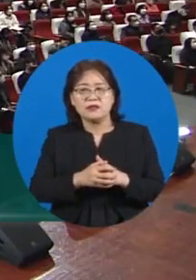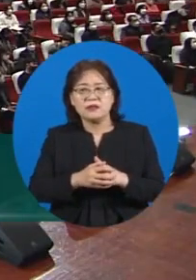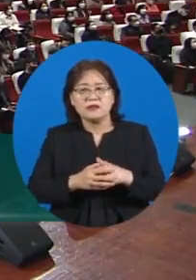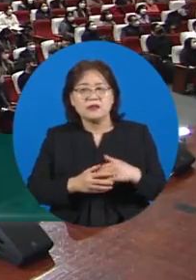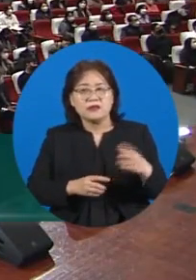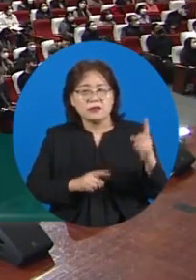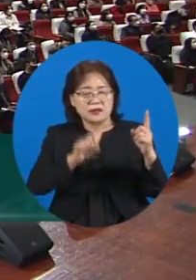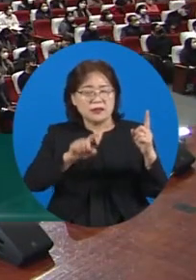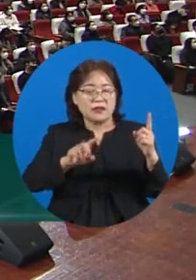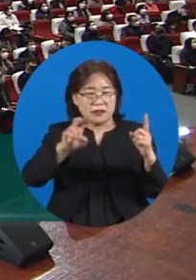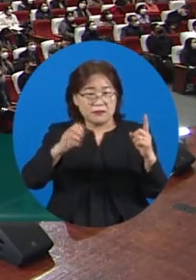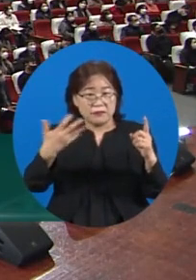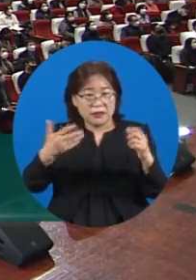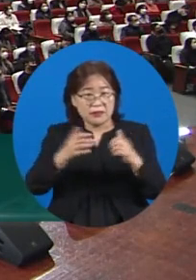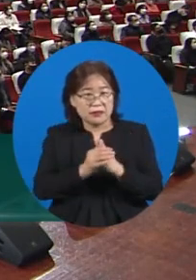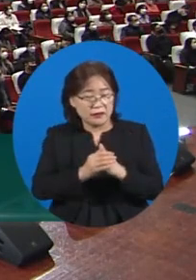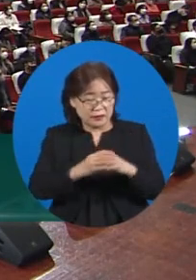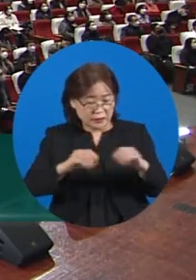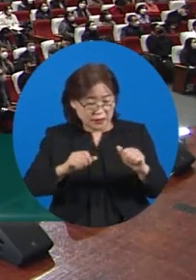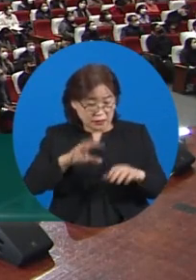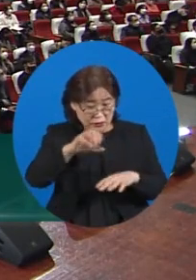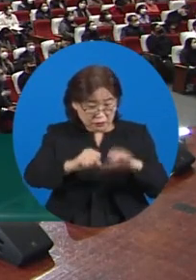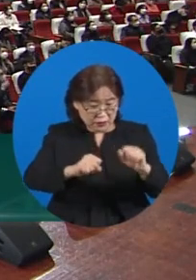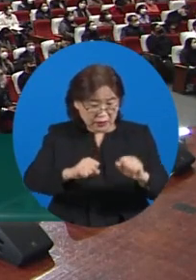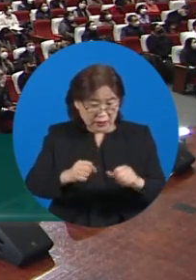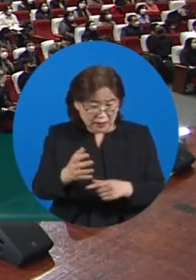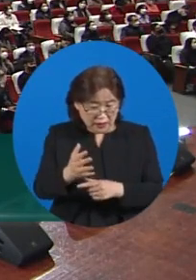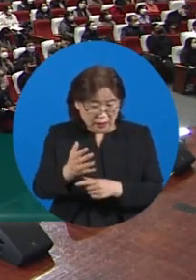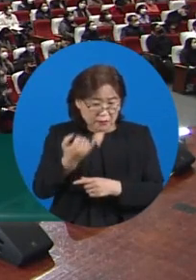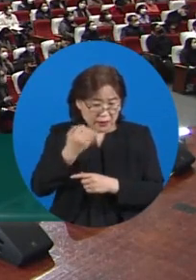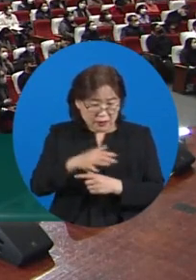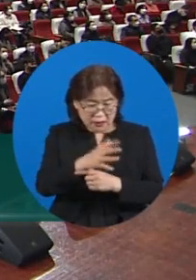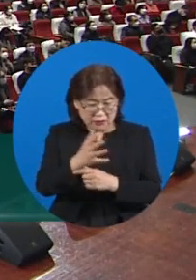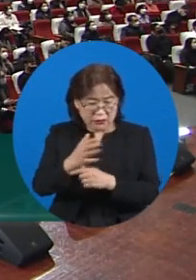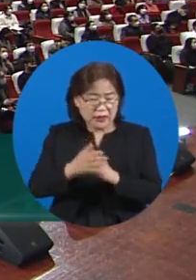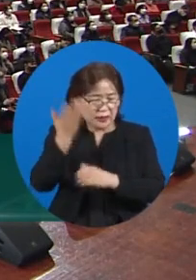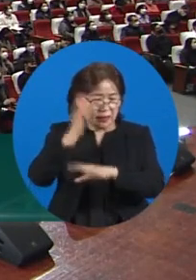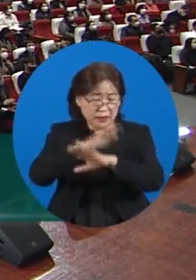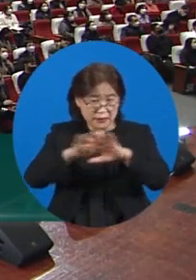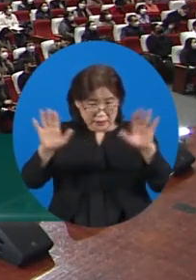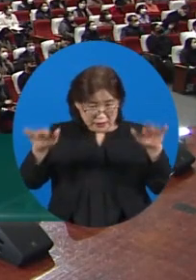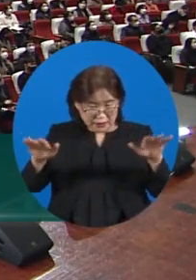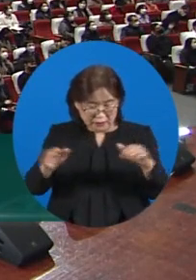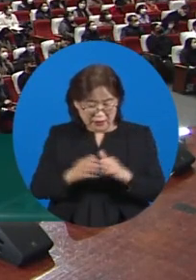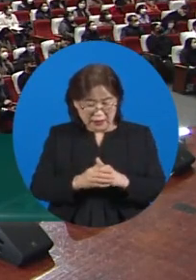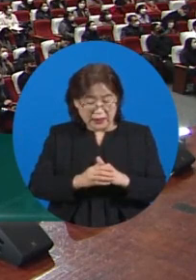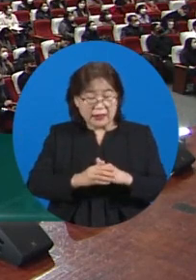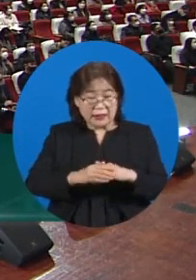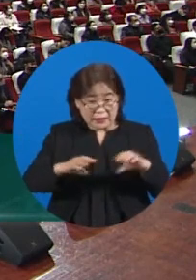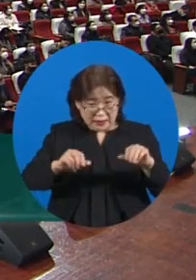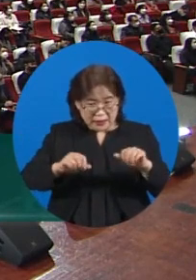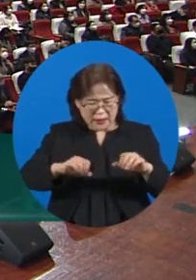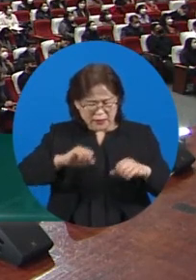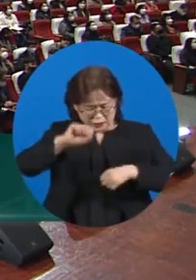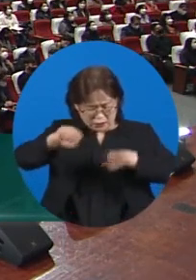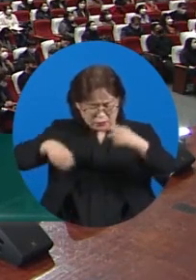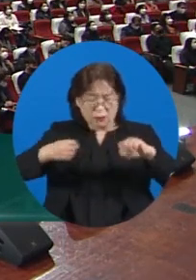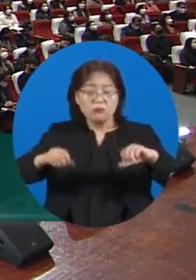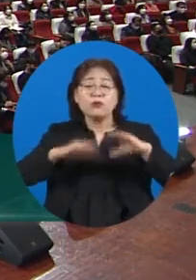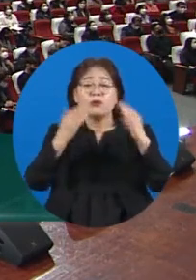같죠 땅을 정복하라 바다의 물고기와 하늘의 새와 땅에 움직이는 모든 생물을